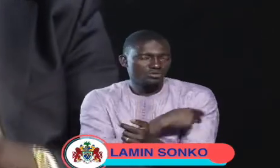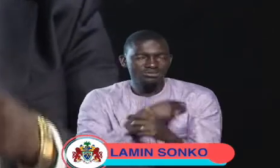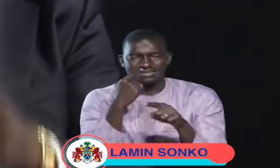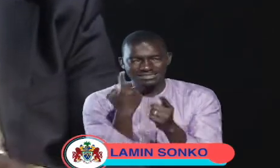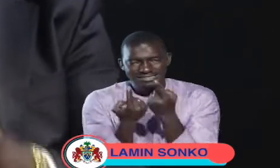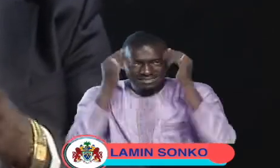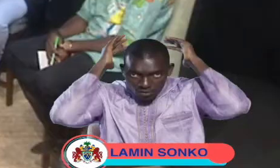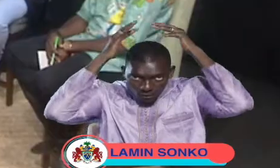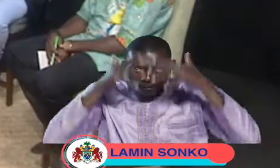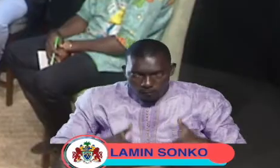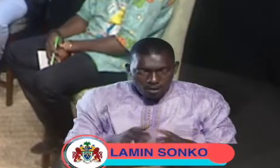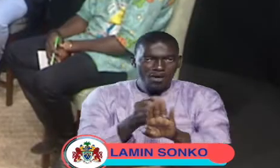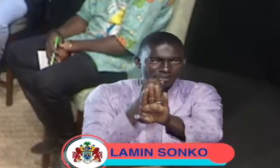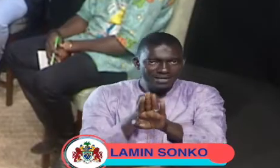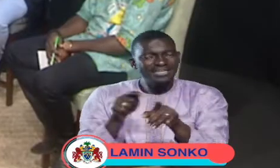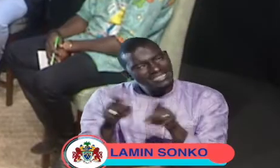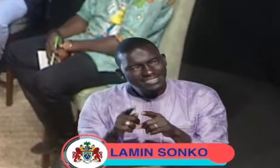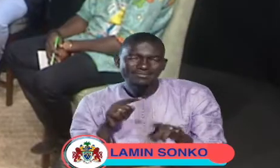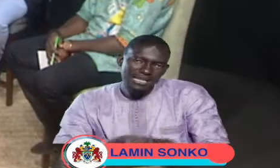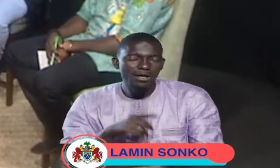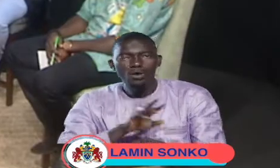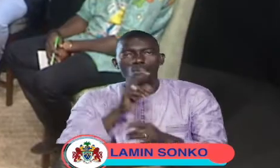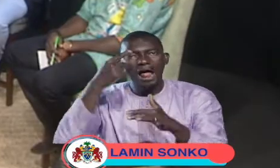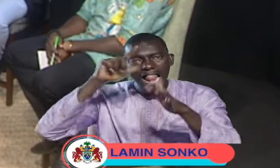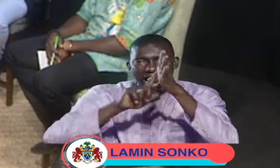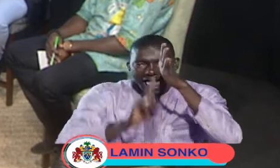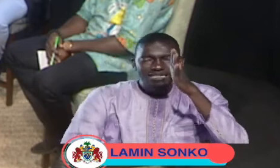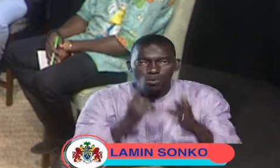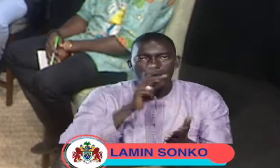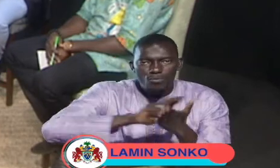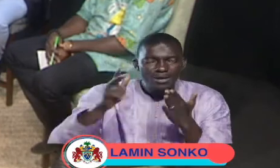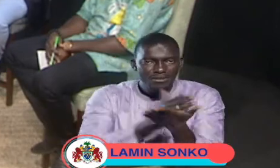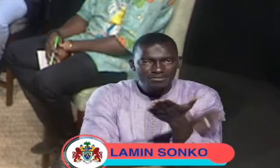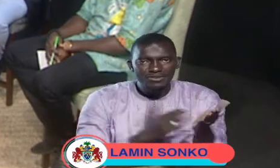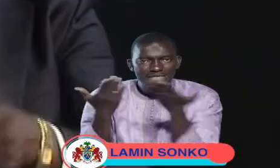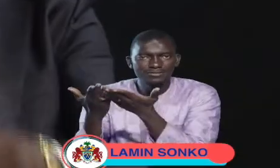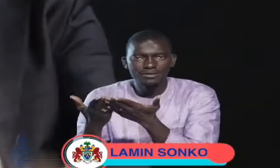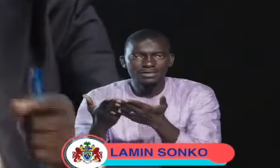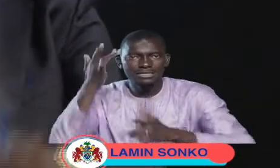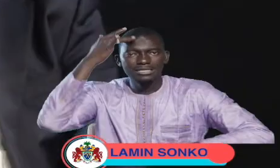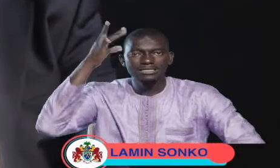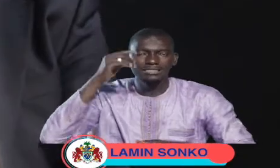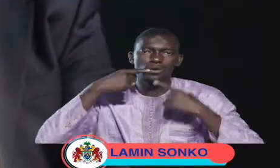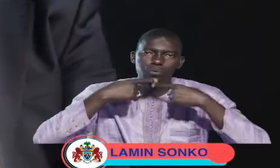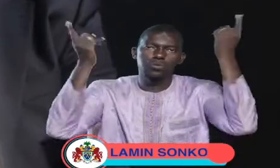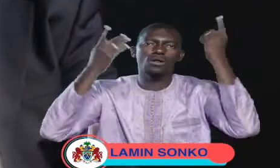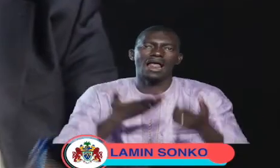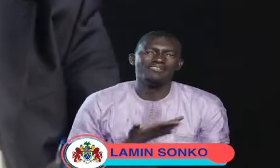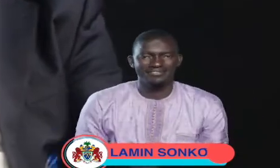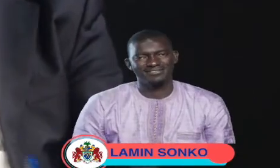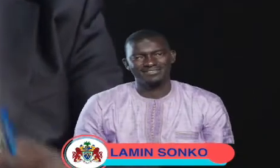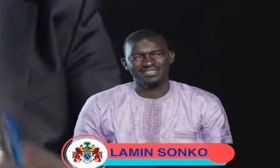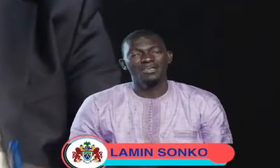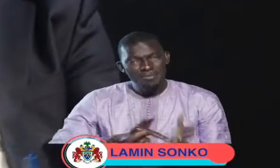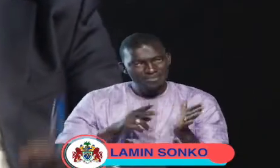je fana yenta joram mi sodo yo fana sodo mbo fala mon lokun si don janni be bagage hando wonto minister man dron ni ko lan anansa kabe kerin so akamta